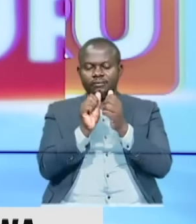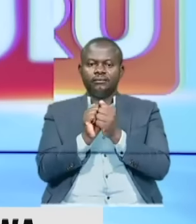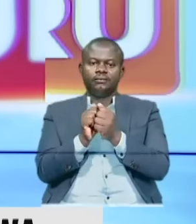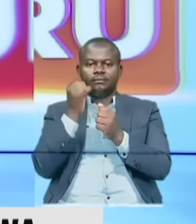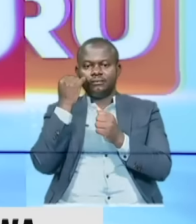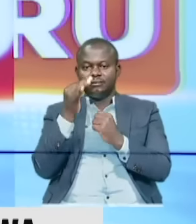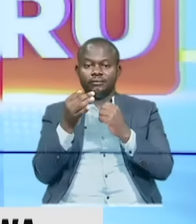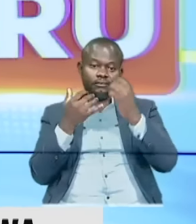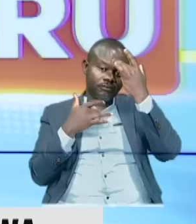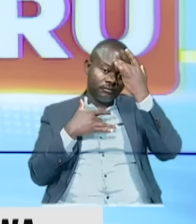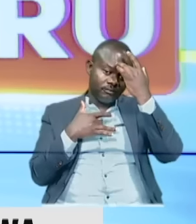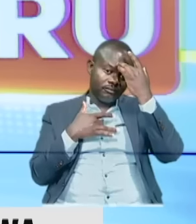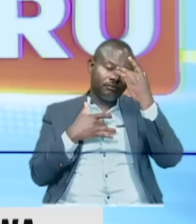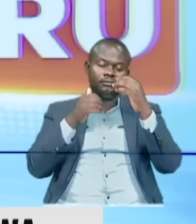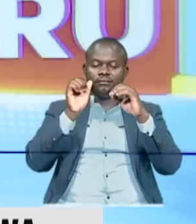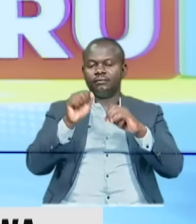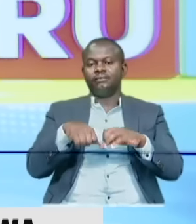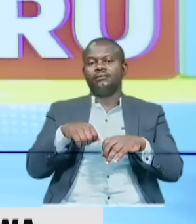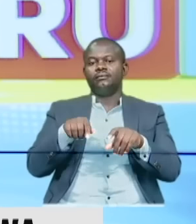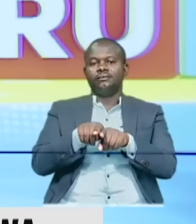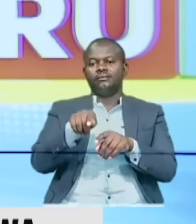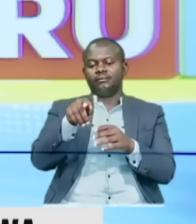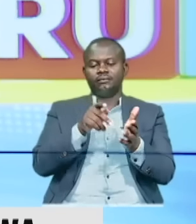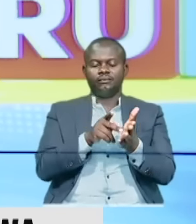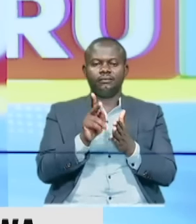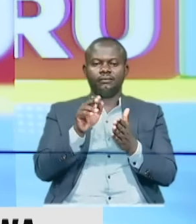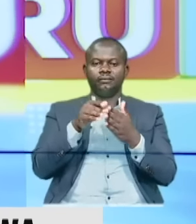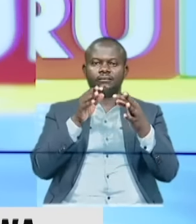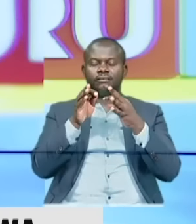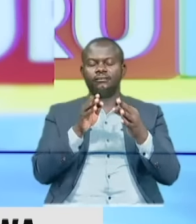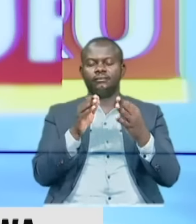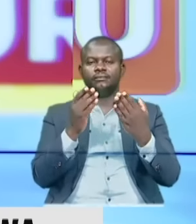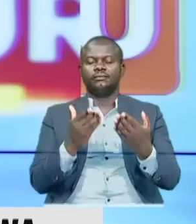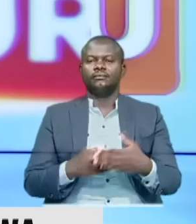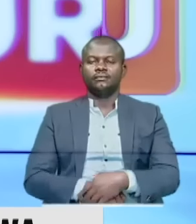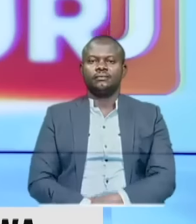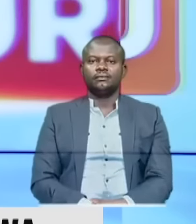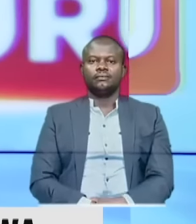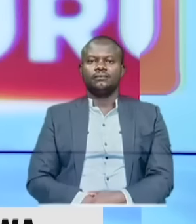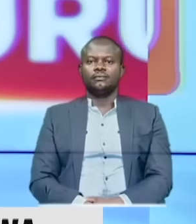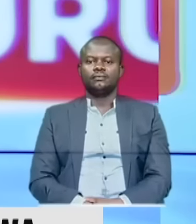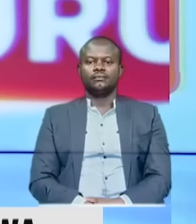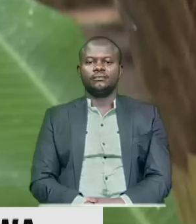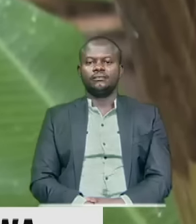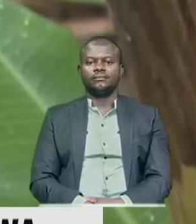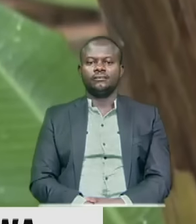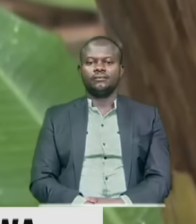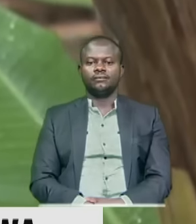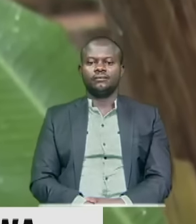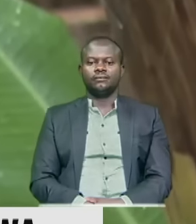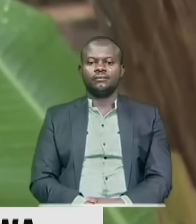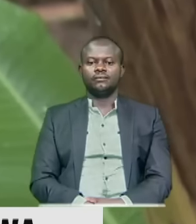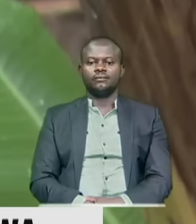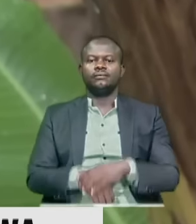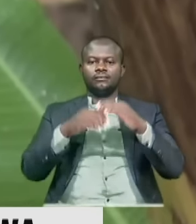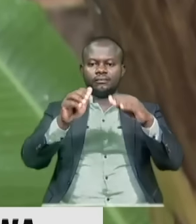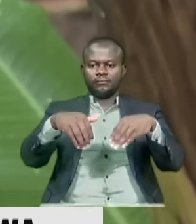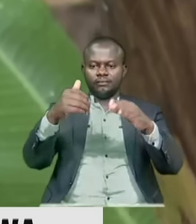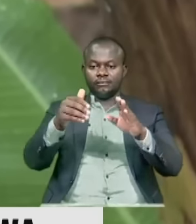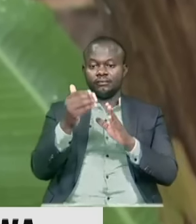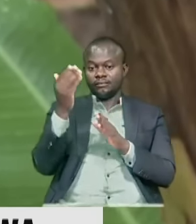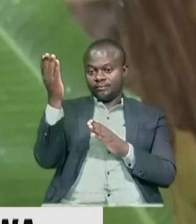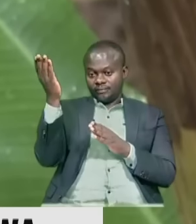nuramuka rurwaye bajye babasha nabo kwishyurwa. Reka ibindi tubaze mugenzi wacu Serafin Uwineza Pamela. Kubahinga iki gihingwa